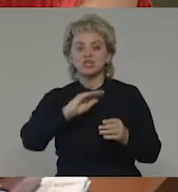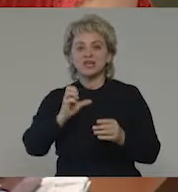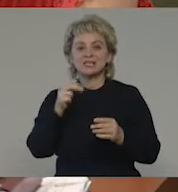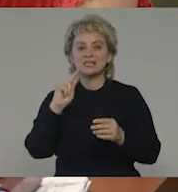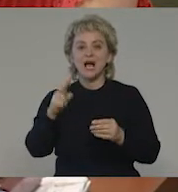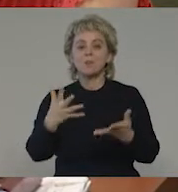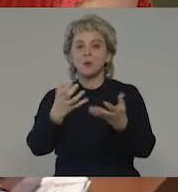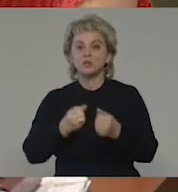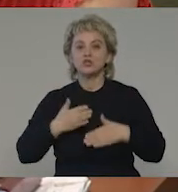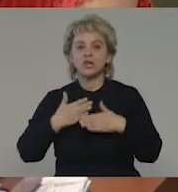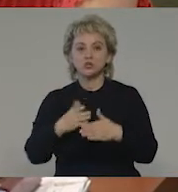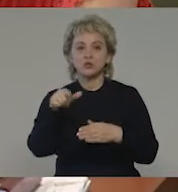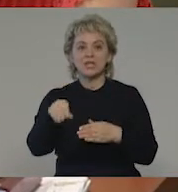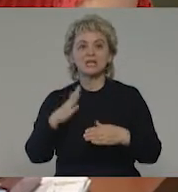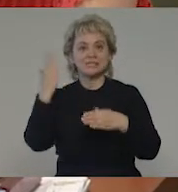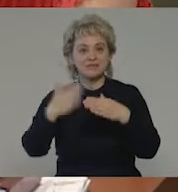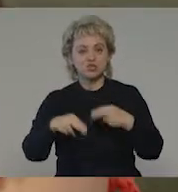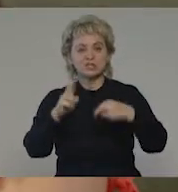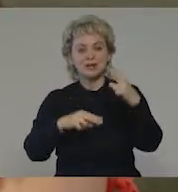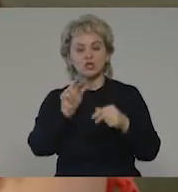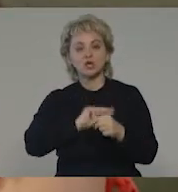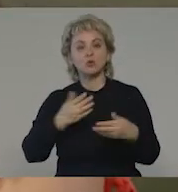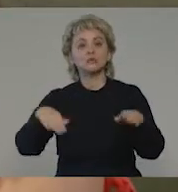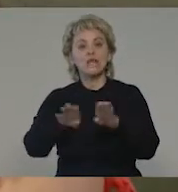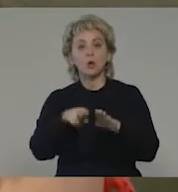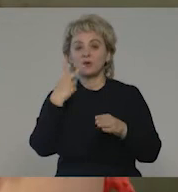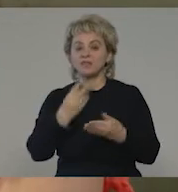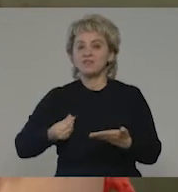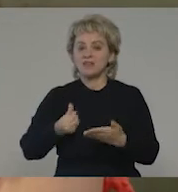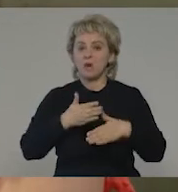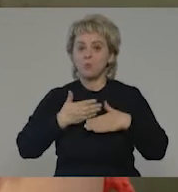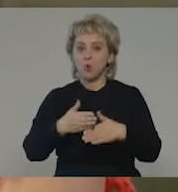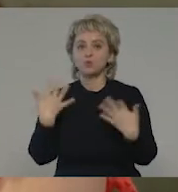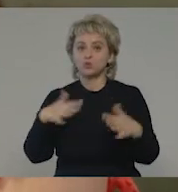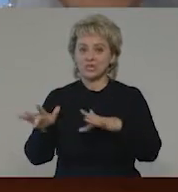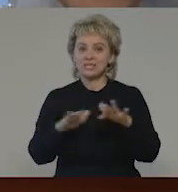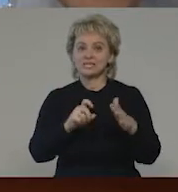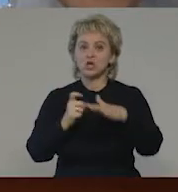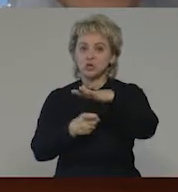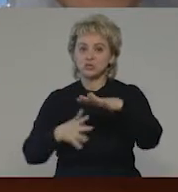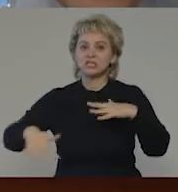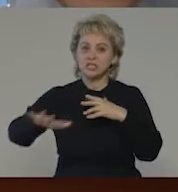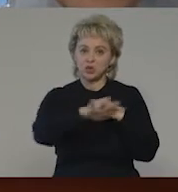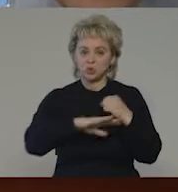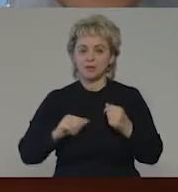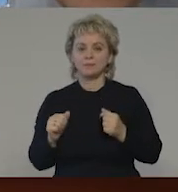в ЖСК и получать субсидии на завершение строительных работ. Такой вид финансовой помощи уже действует на шахтерских